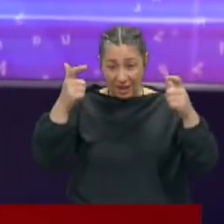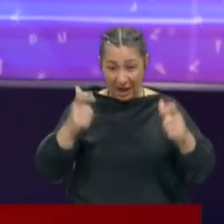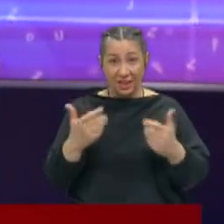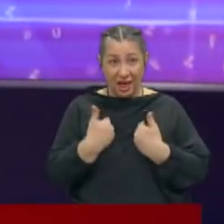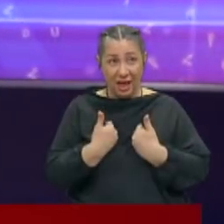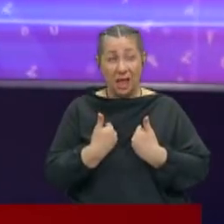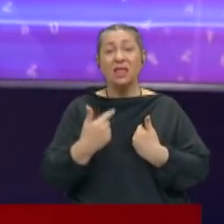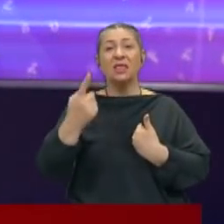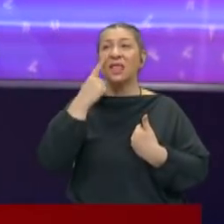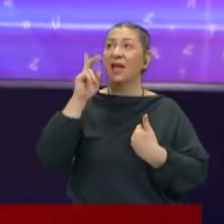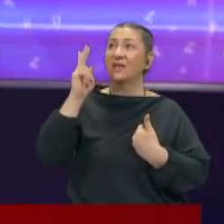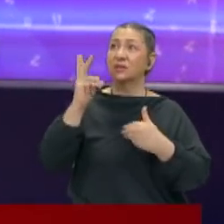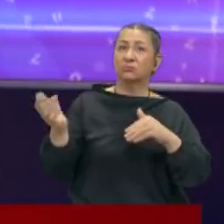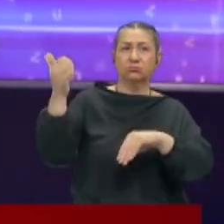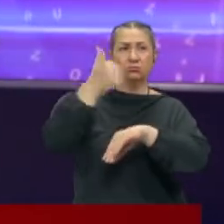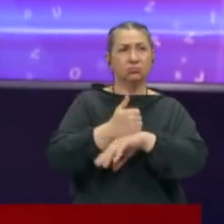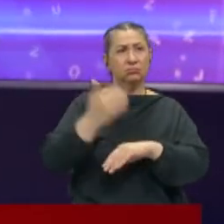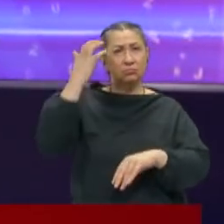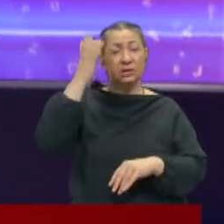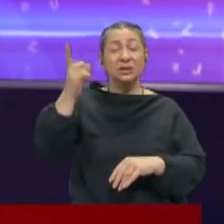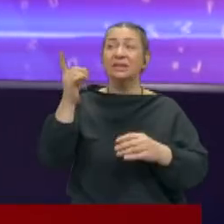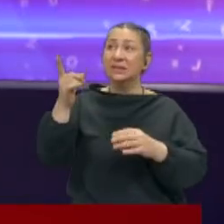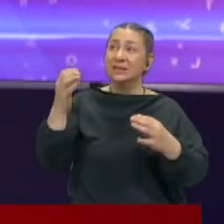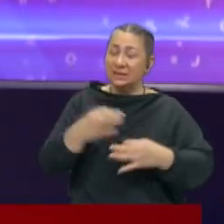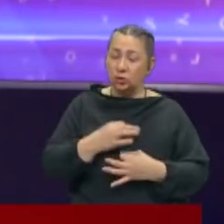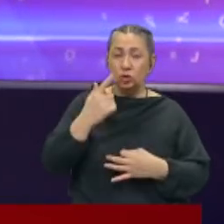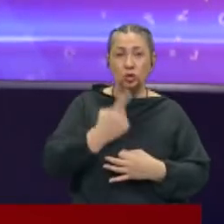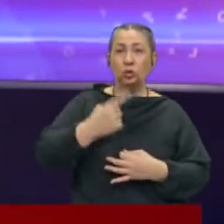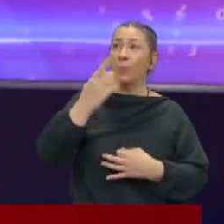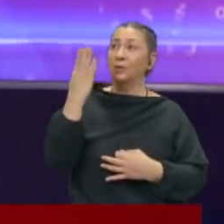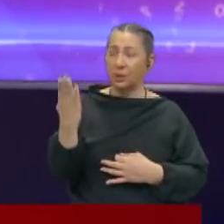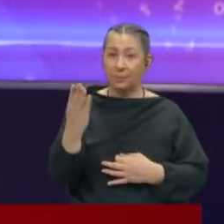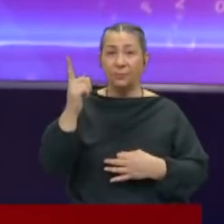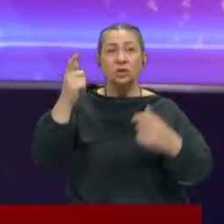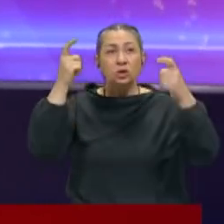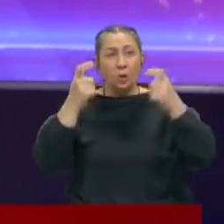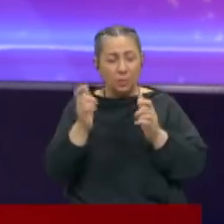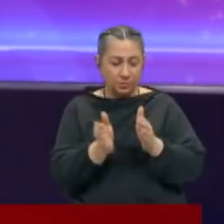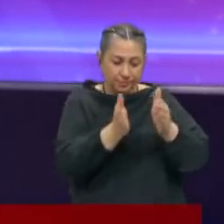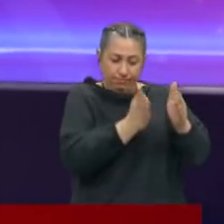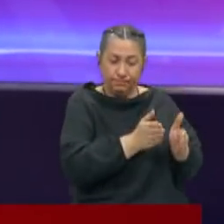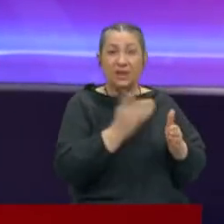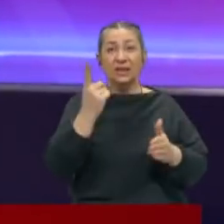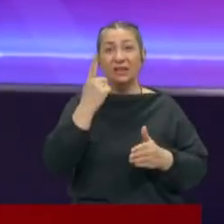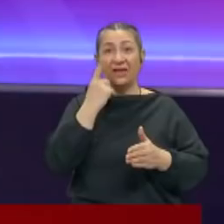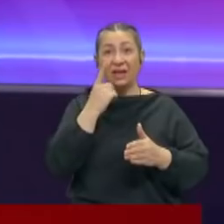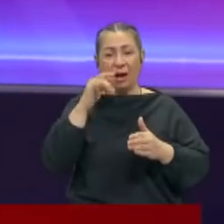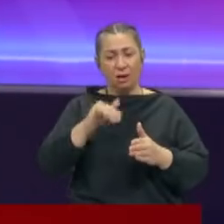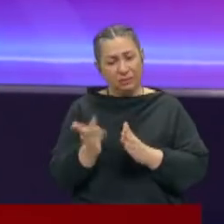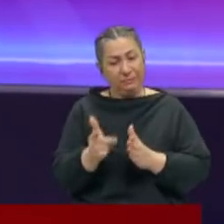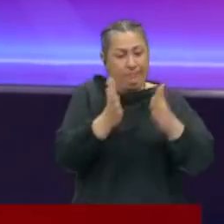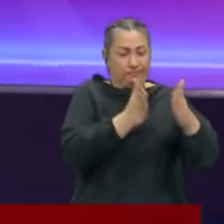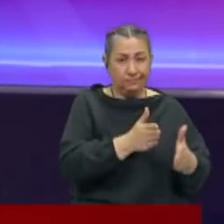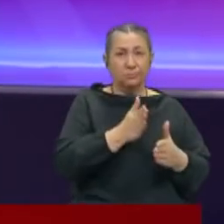yerde devletin tepesindeki isim olarak siz Sayın Cumhurbaşkanı bir sorumluluğu bir tarafa bırakarak, devlet aklını bir tarafa